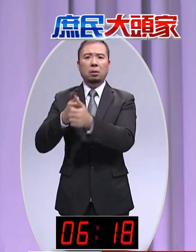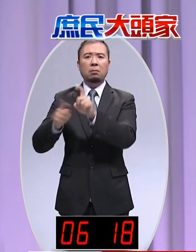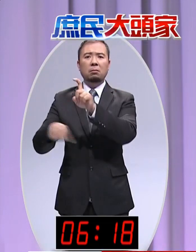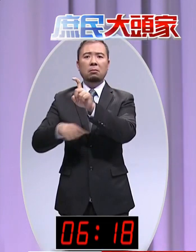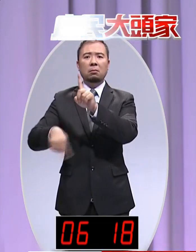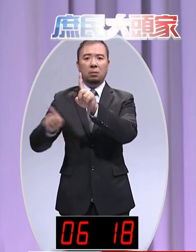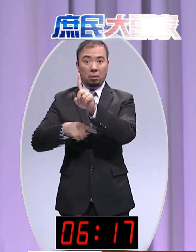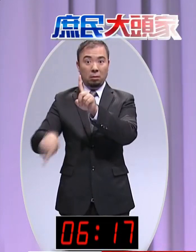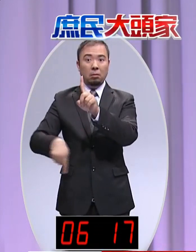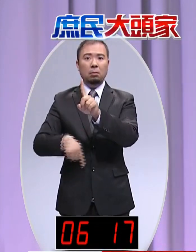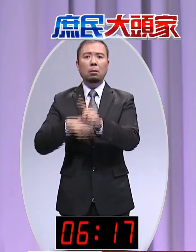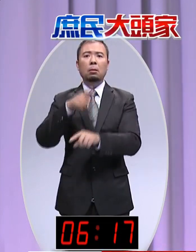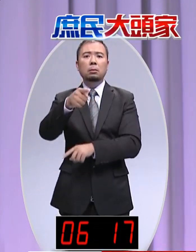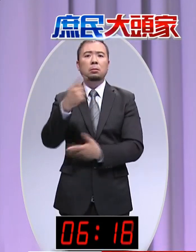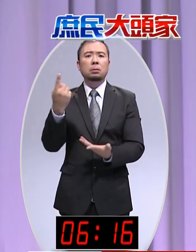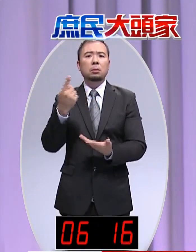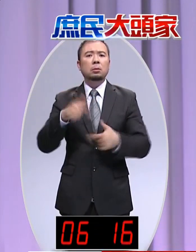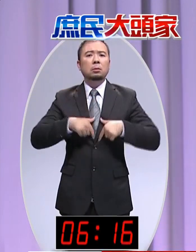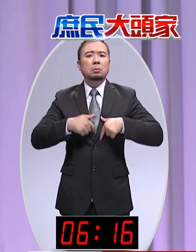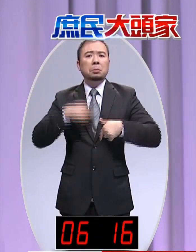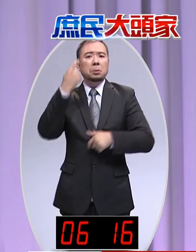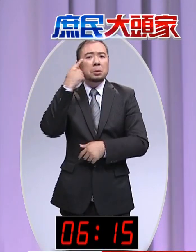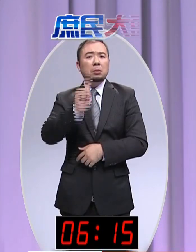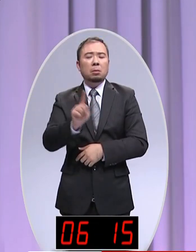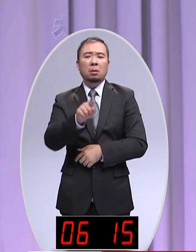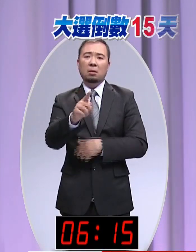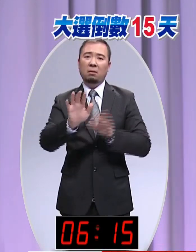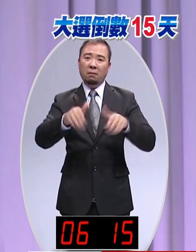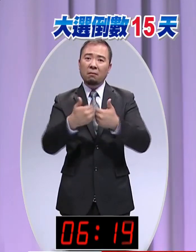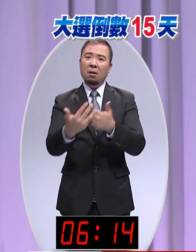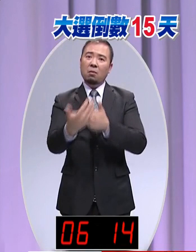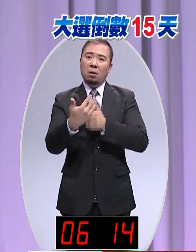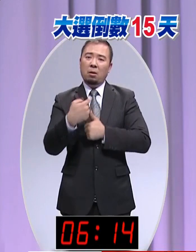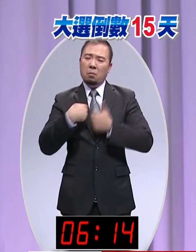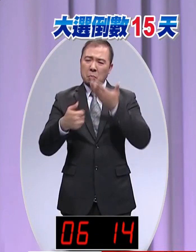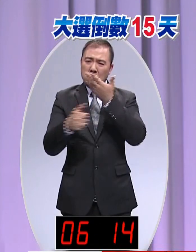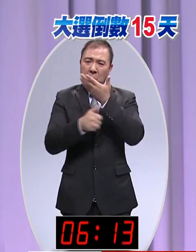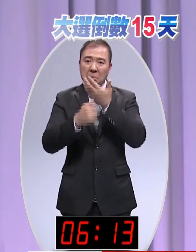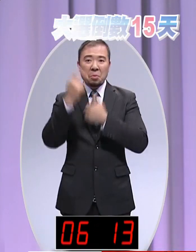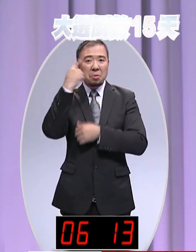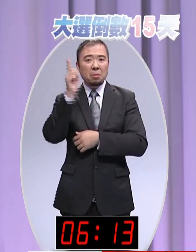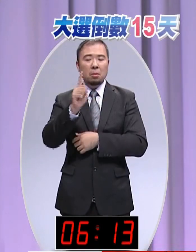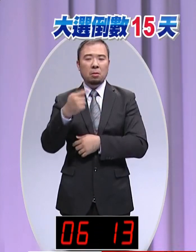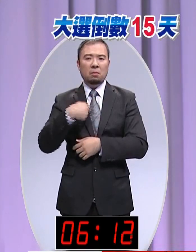请讲清楚。你还来问我对毒品的态度，我深恶痛绝。